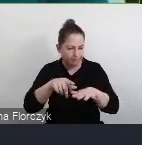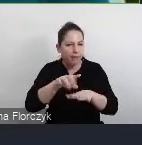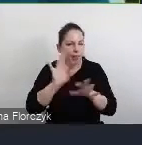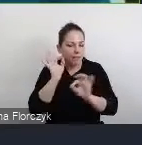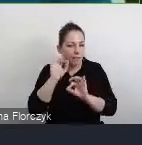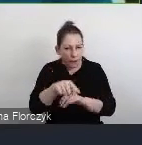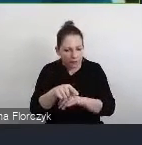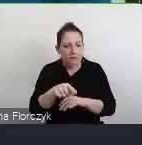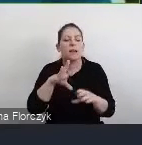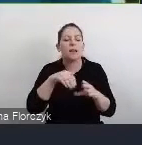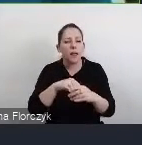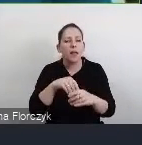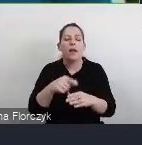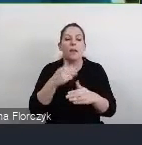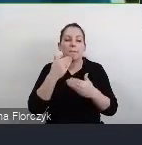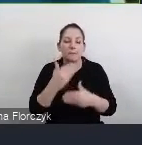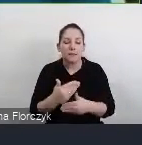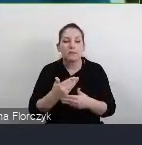pozwala